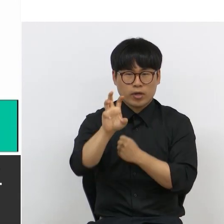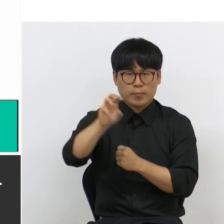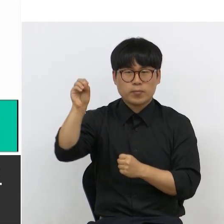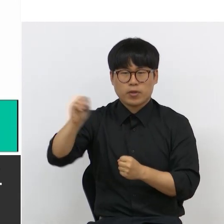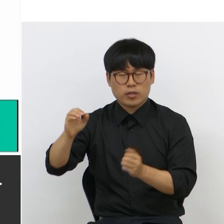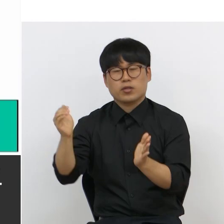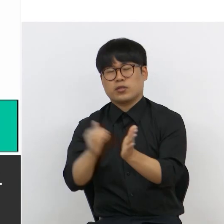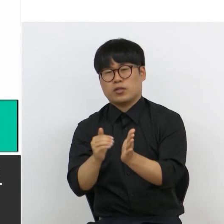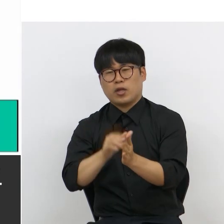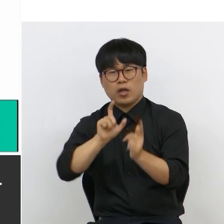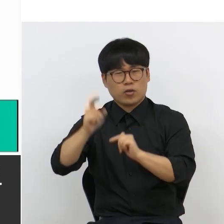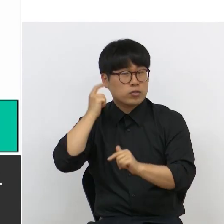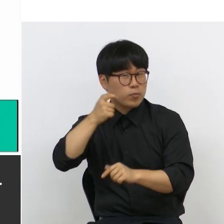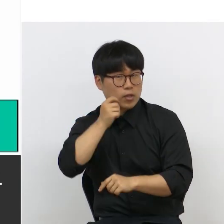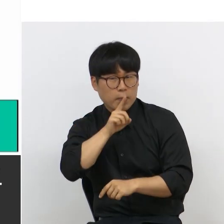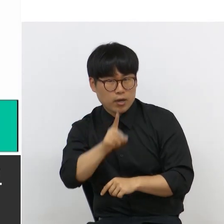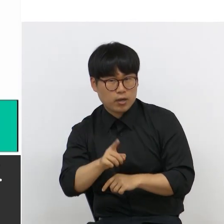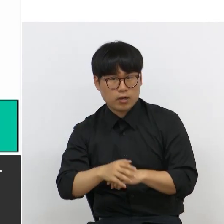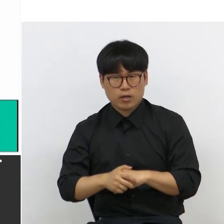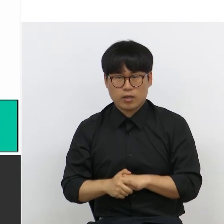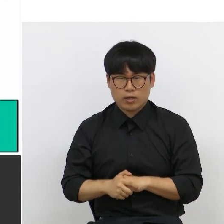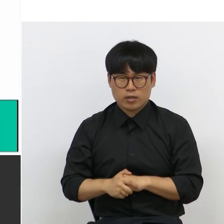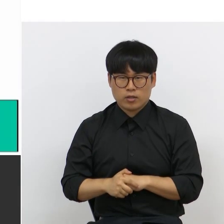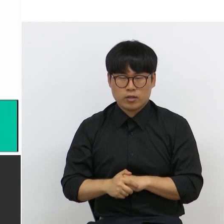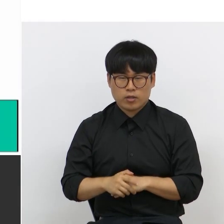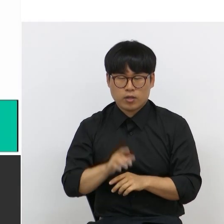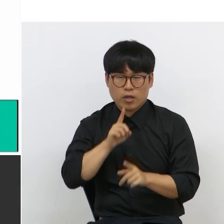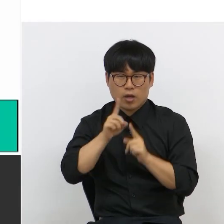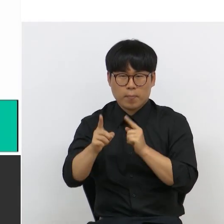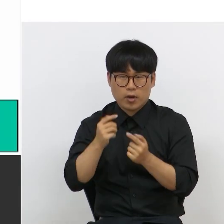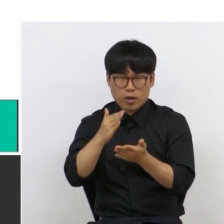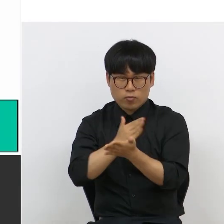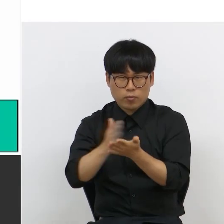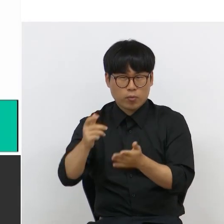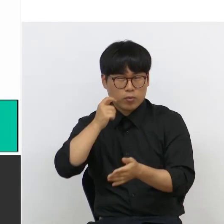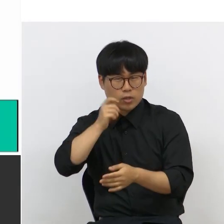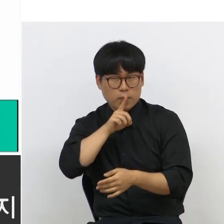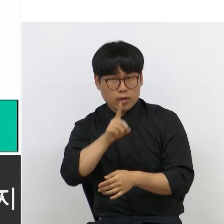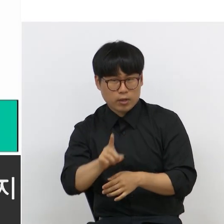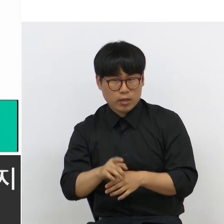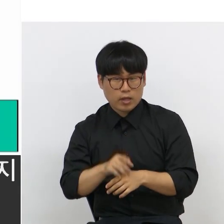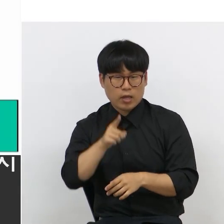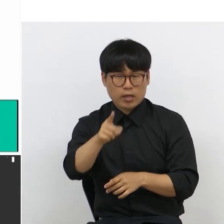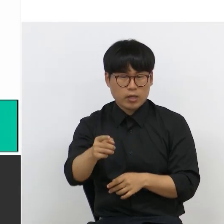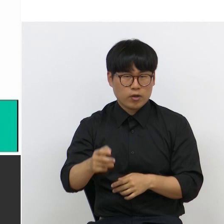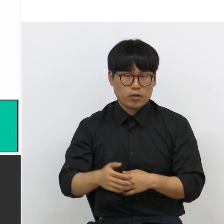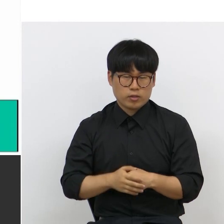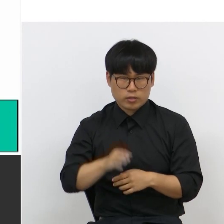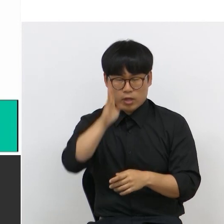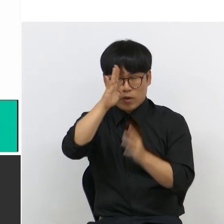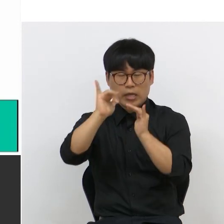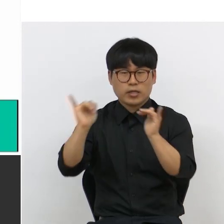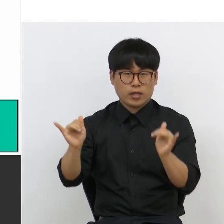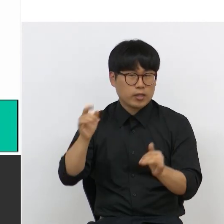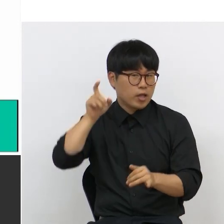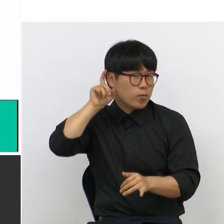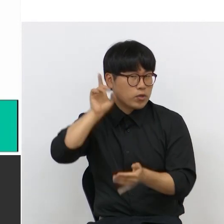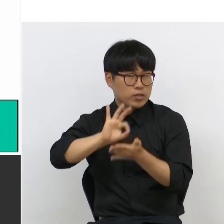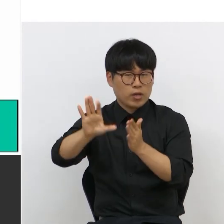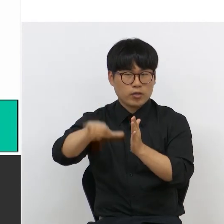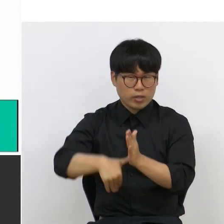크게 들리는데 소리의 명확도는 떨어지게 되죠. 그래서 이런 환자한테 아무리 보청기를 씌워줘도 보청기는